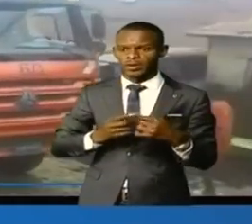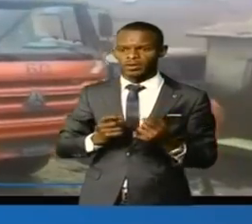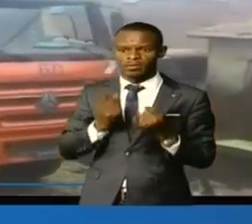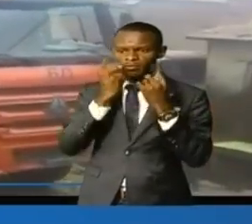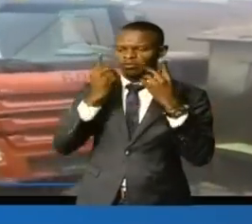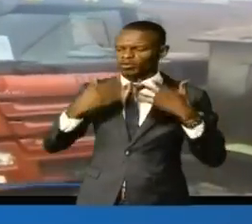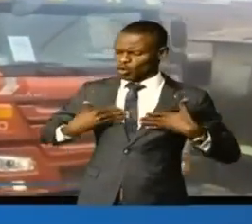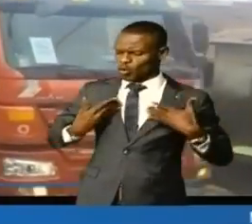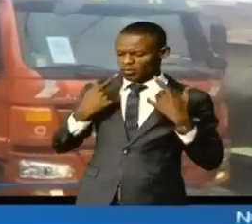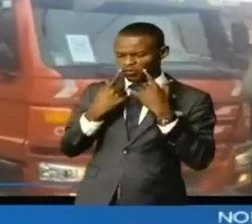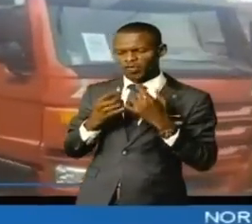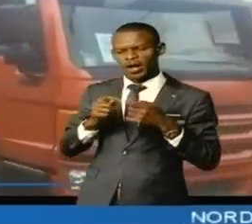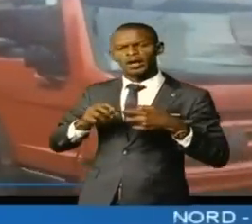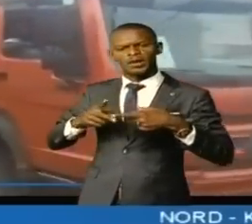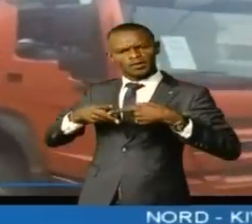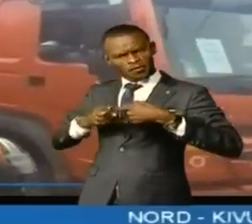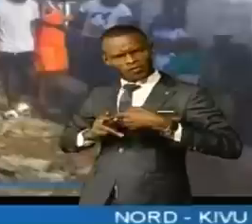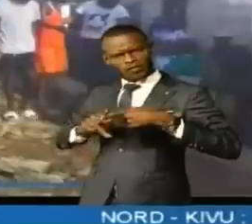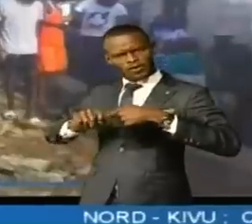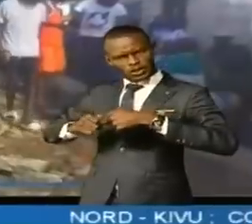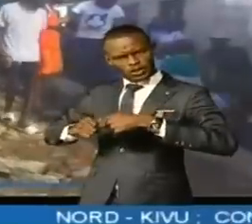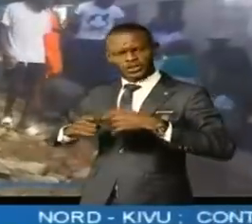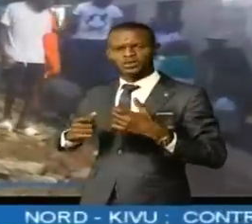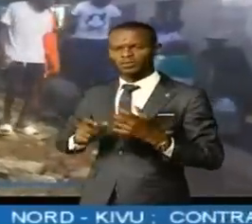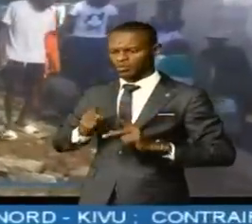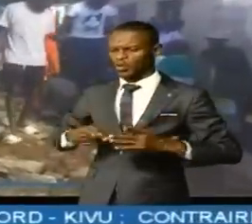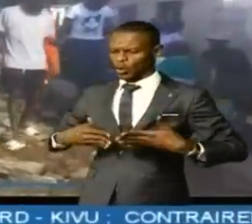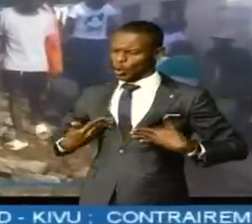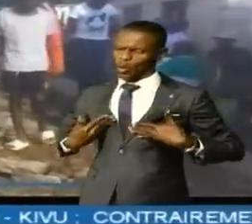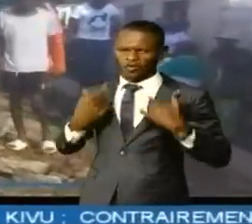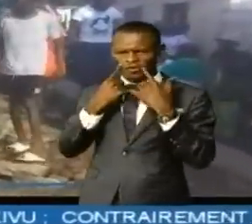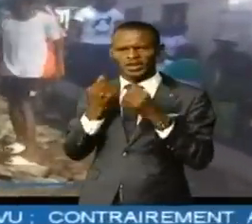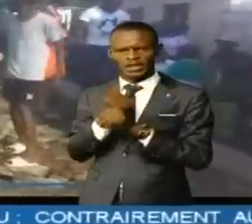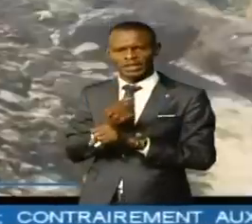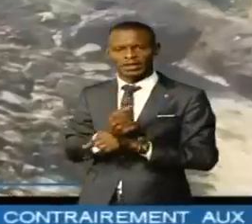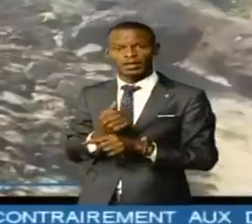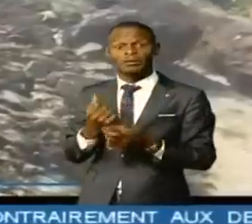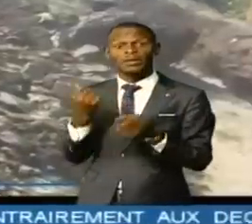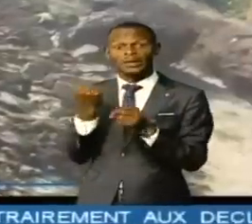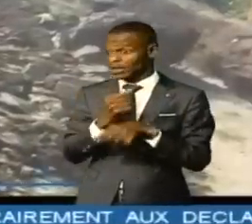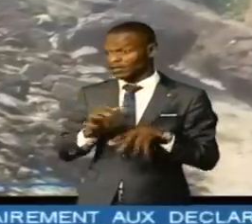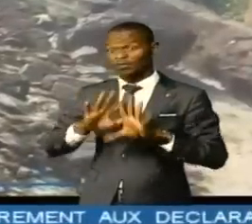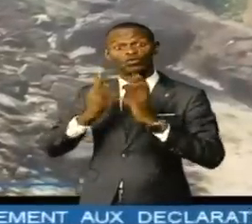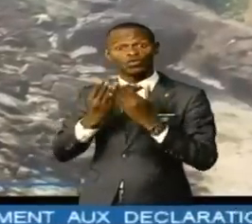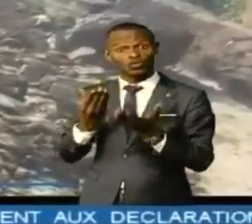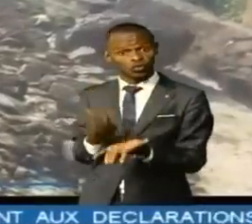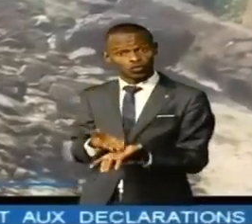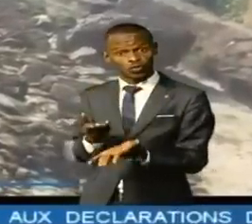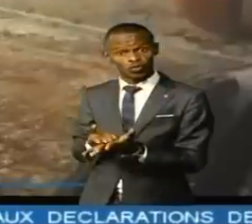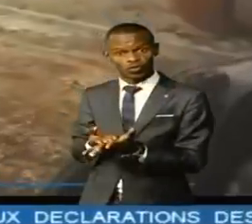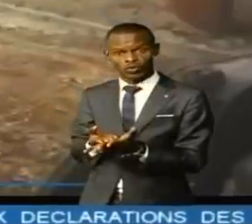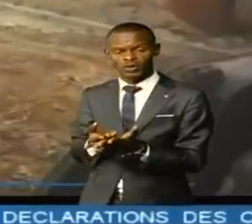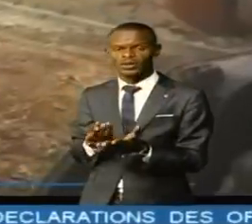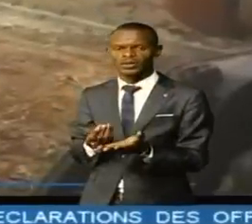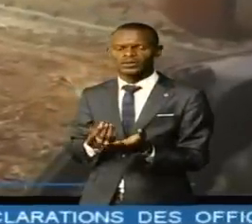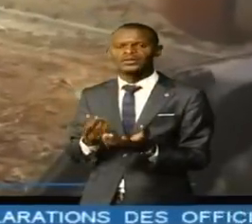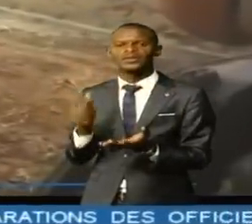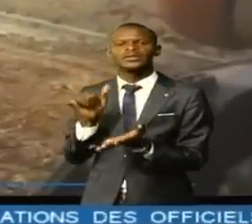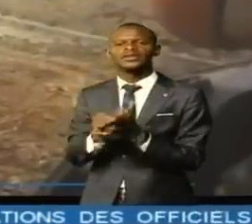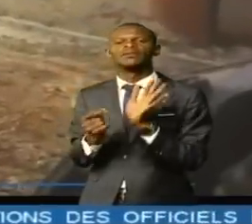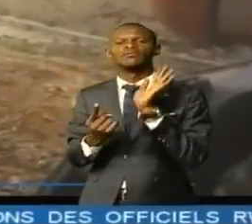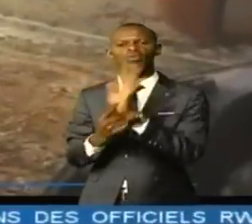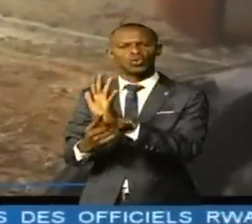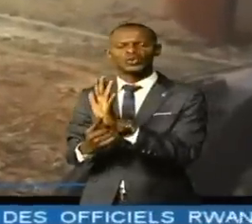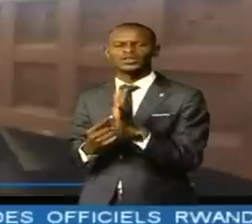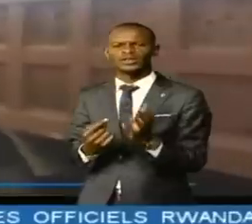route, un réel motif de fierté pour tous. L'exécution de tous ces travaux de modernisation de la voirie Ntenga-Ntenga constitue l'une des